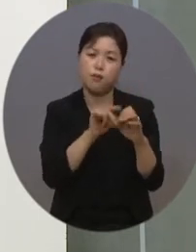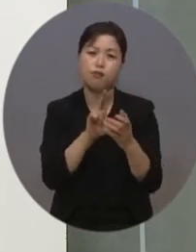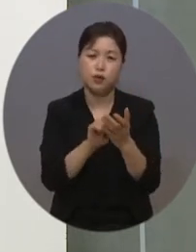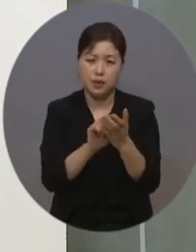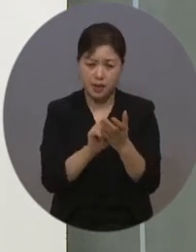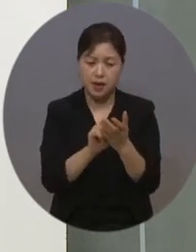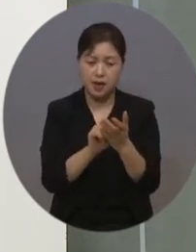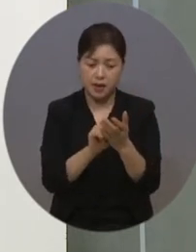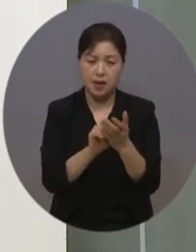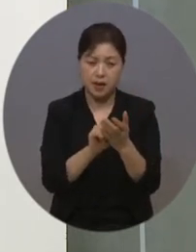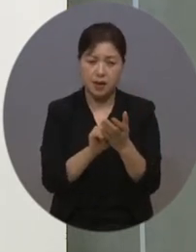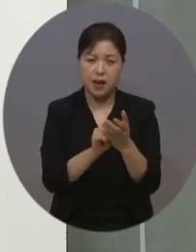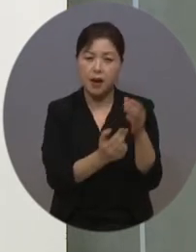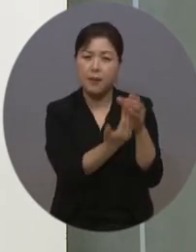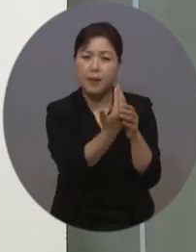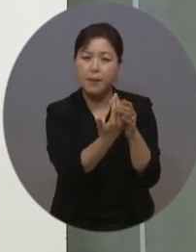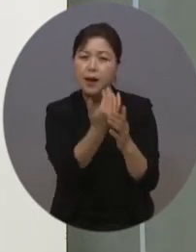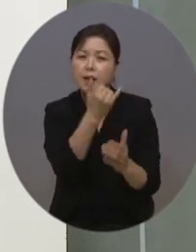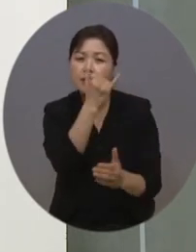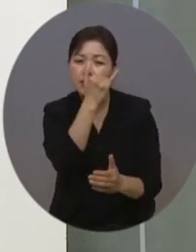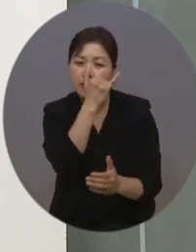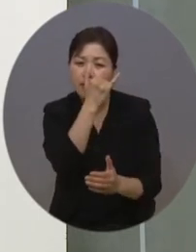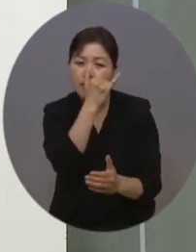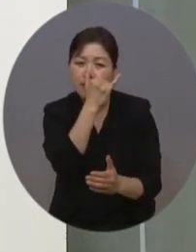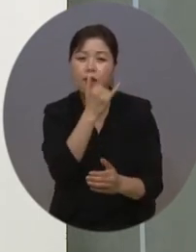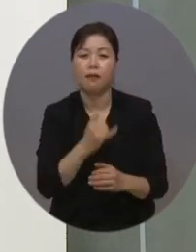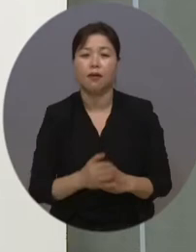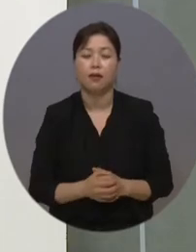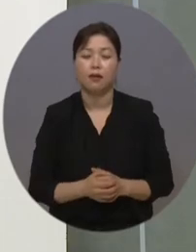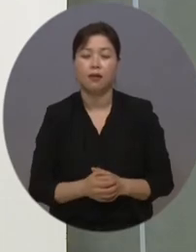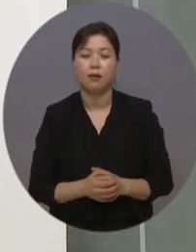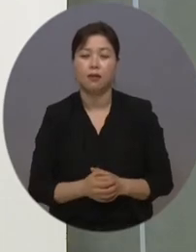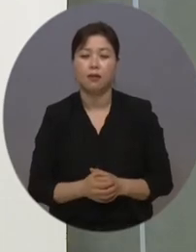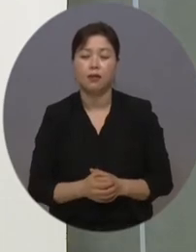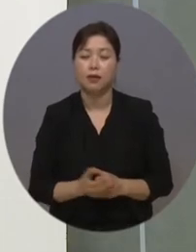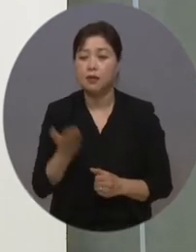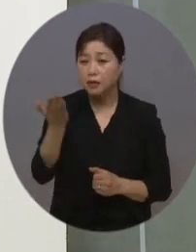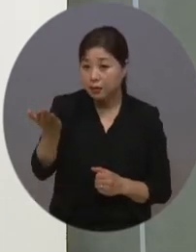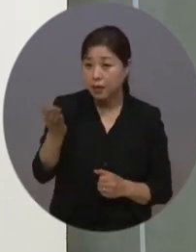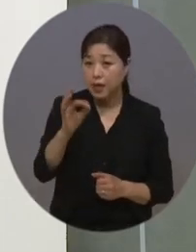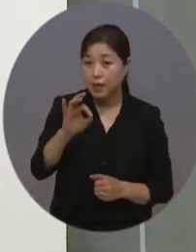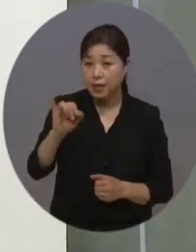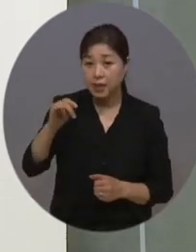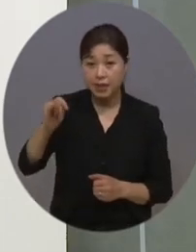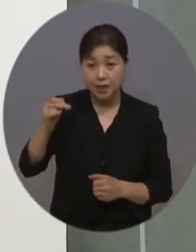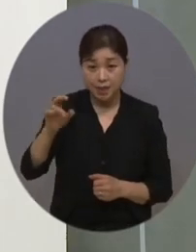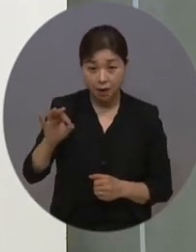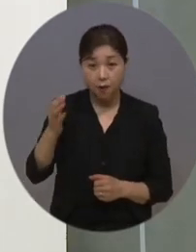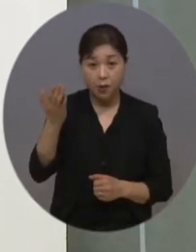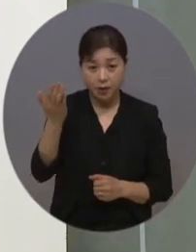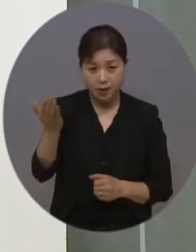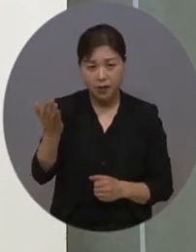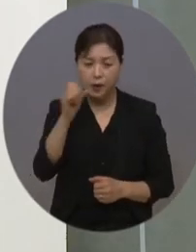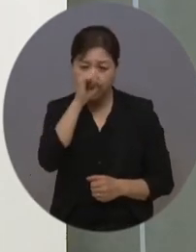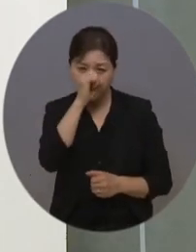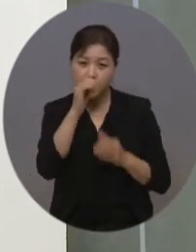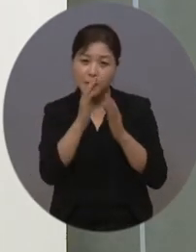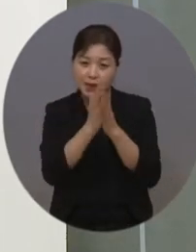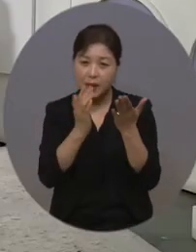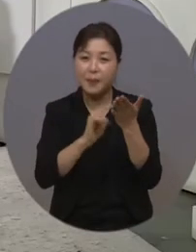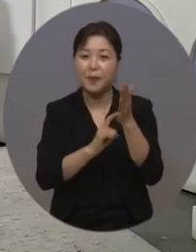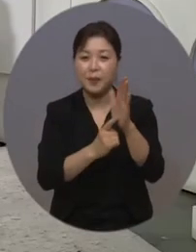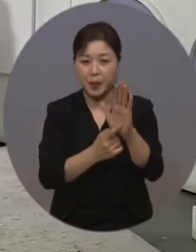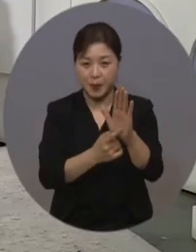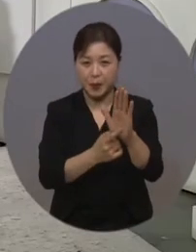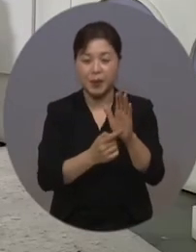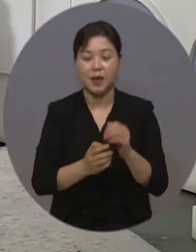문제가 바로 대두되고 있는 거 아닌가. 그렇습니다. 그런데 이제 이시영 박사님께서 아주 좋은 저서를 하나 내놓으셨는데